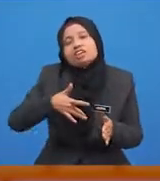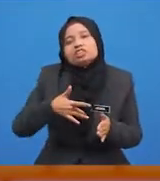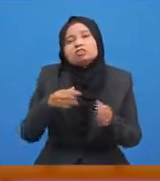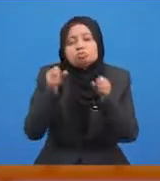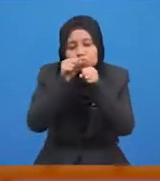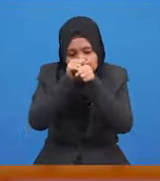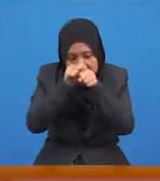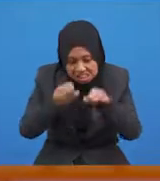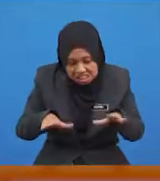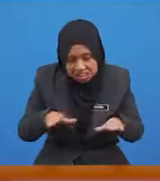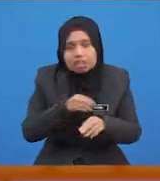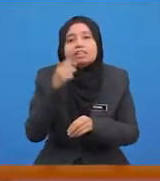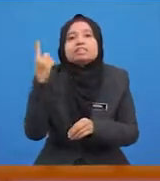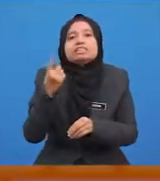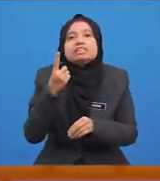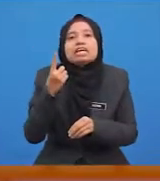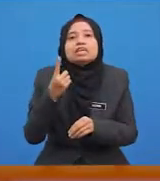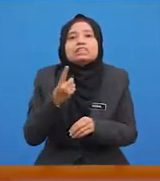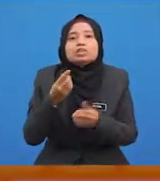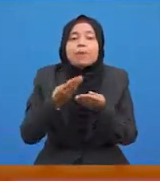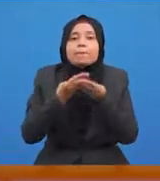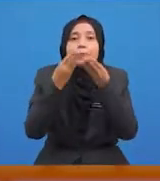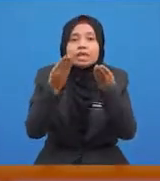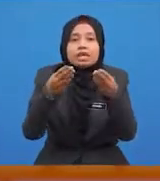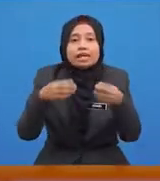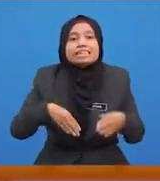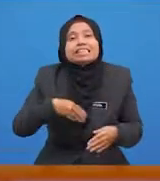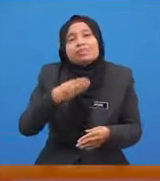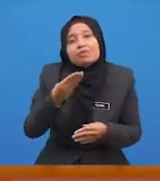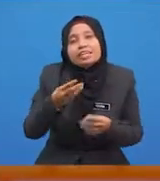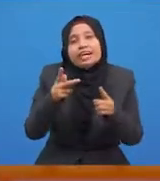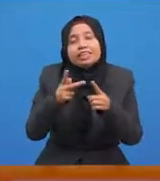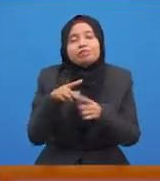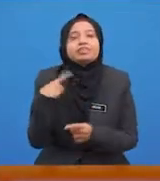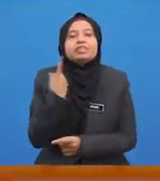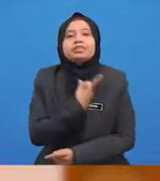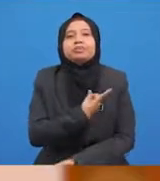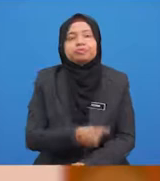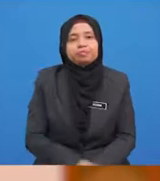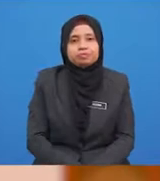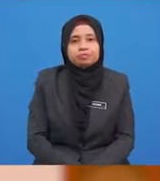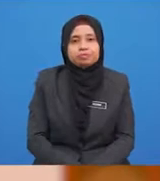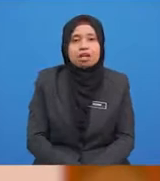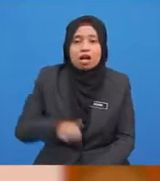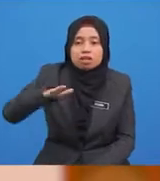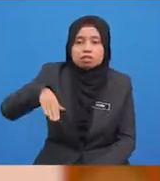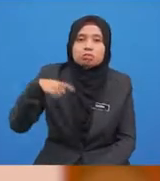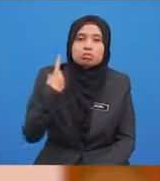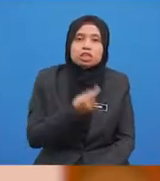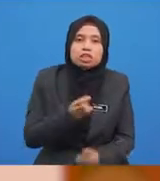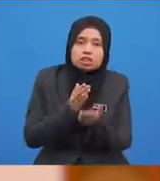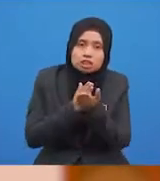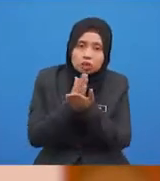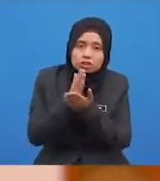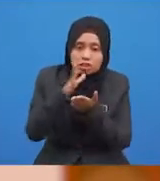kesunyian dan sentiasa memberikan kebahagiaan kepada kita. Sebelum kita